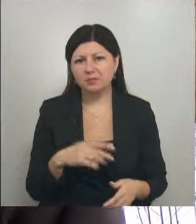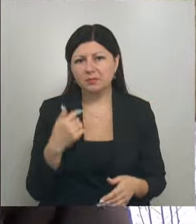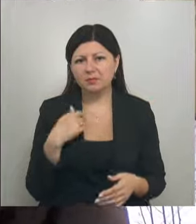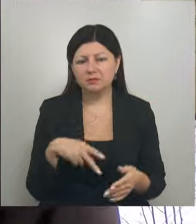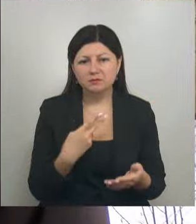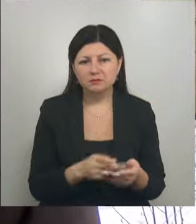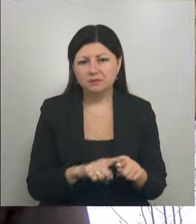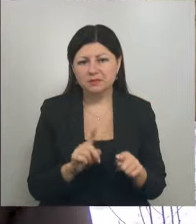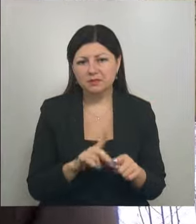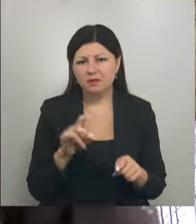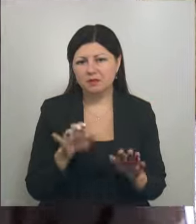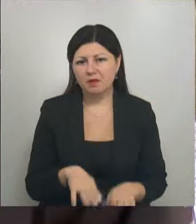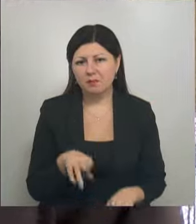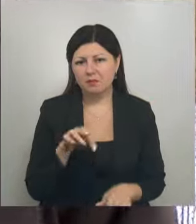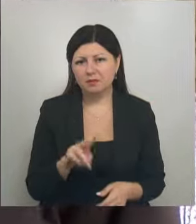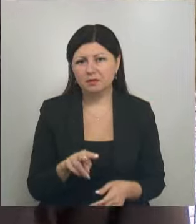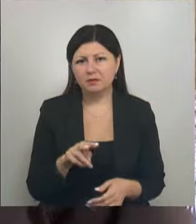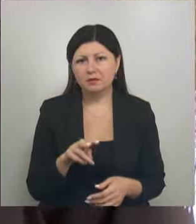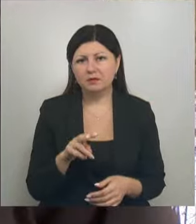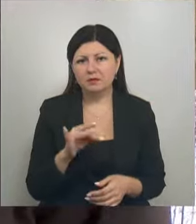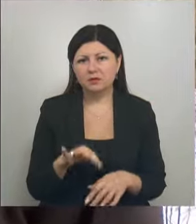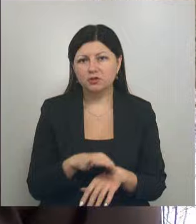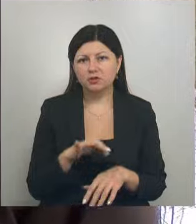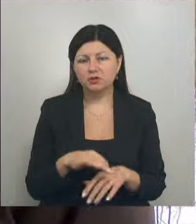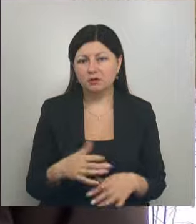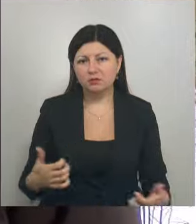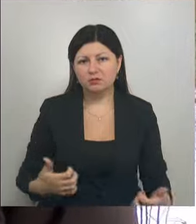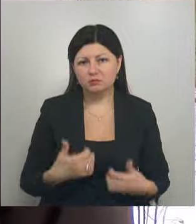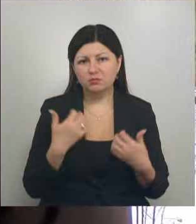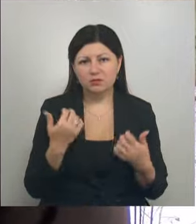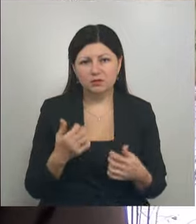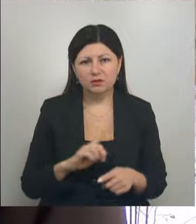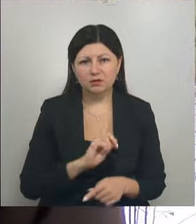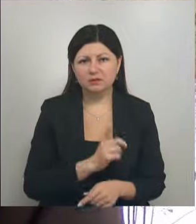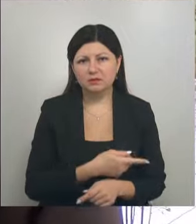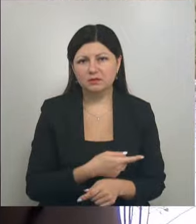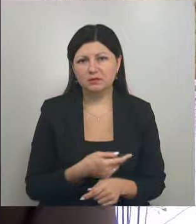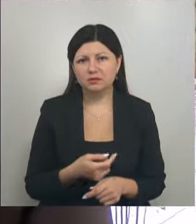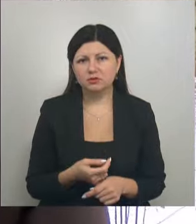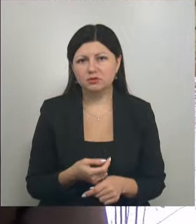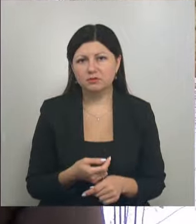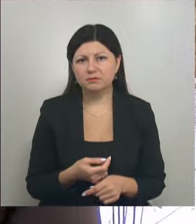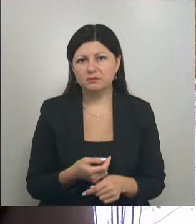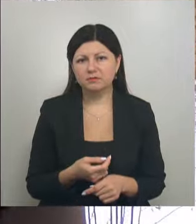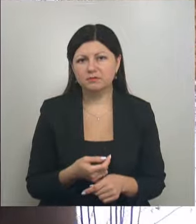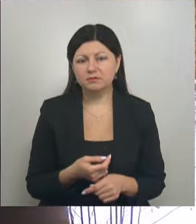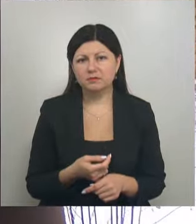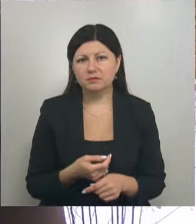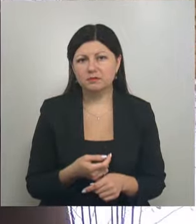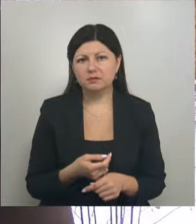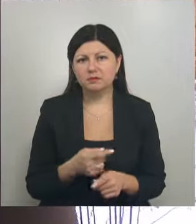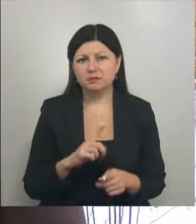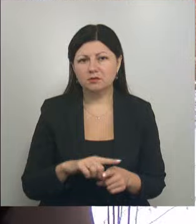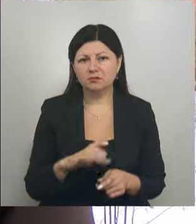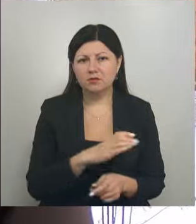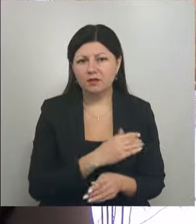пол сразу упал. Ну и жена испугалась, конечно. Вот. Сразу у нее